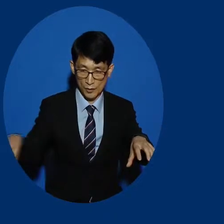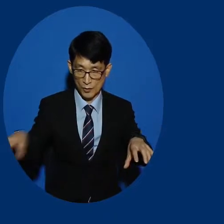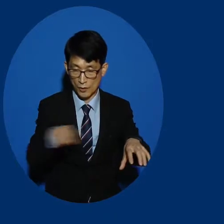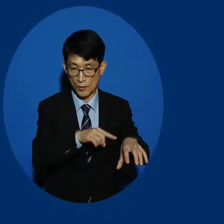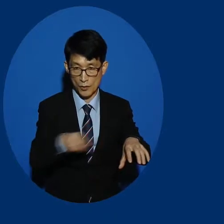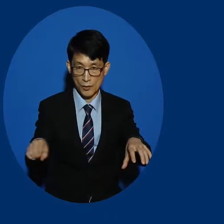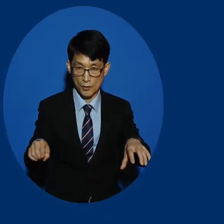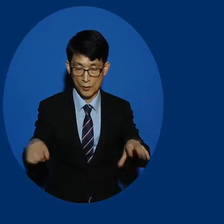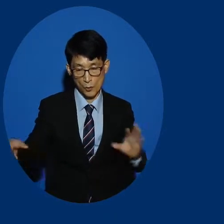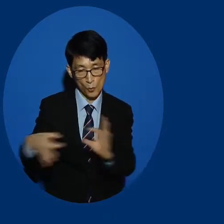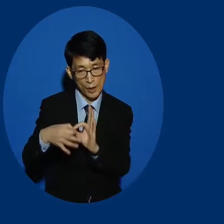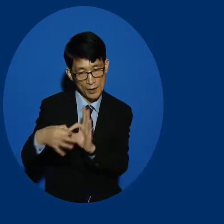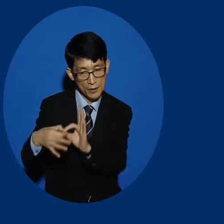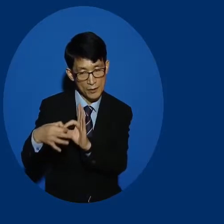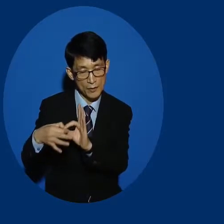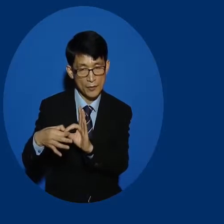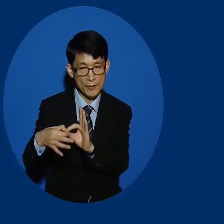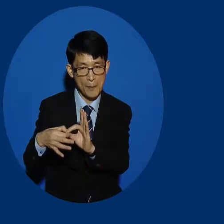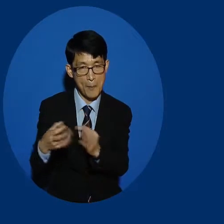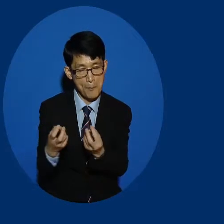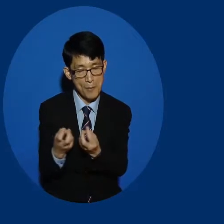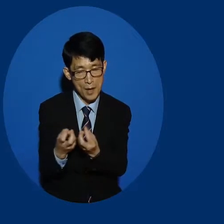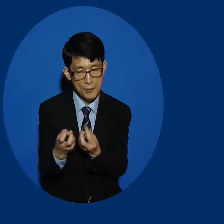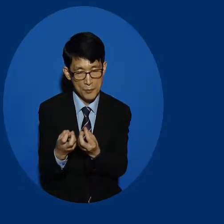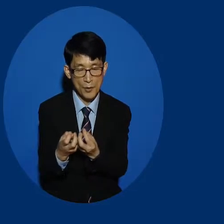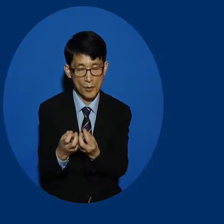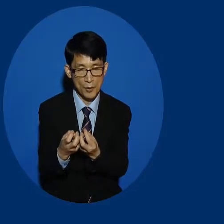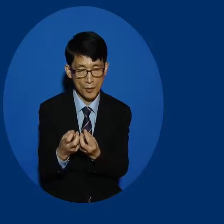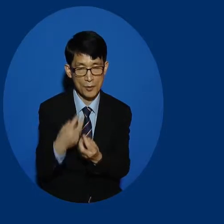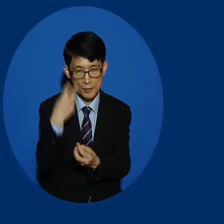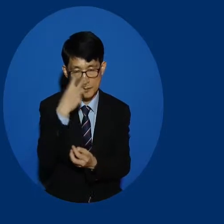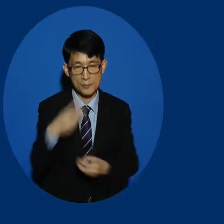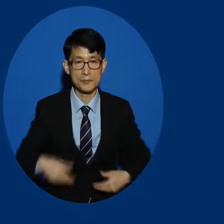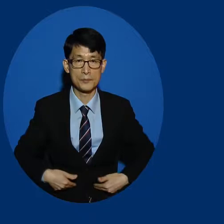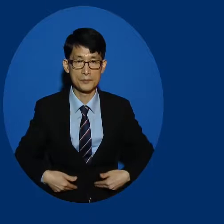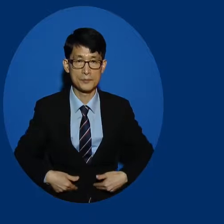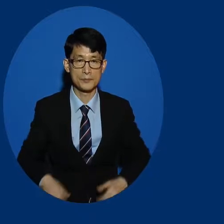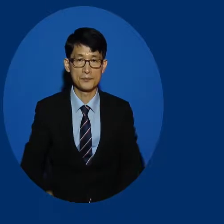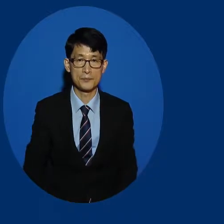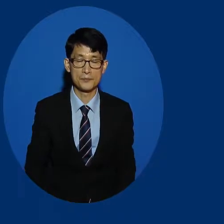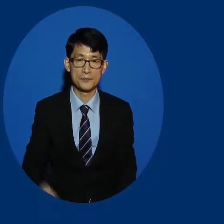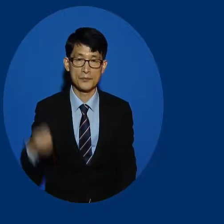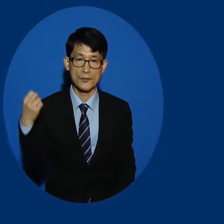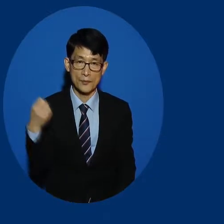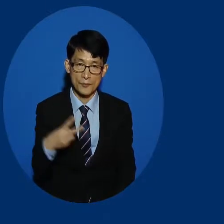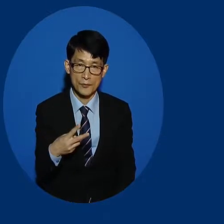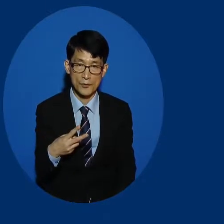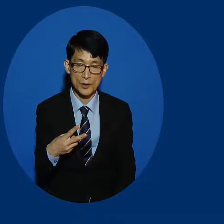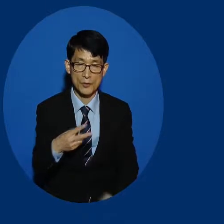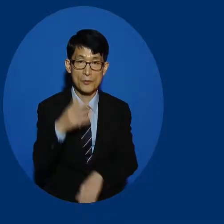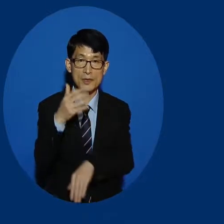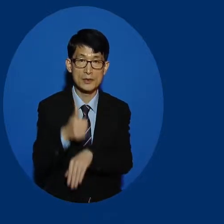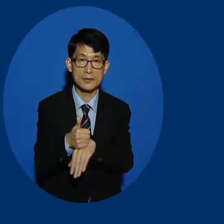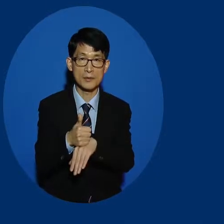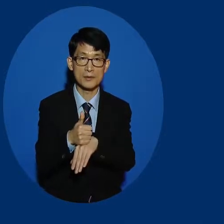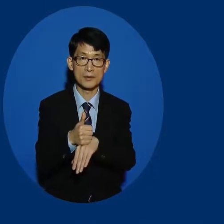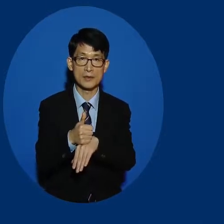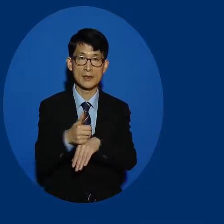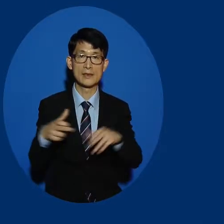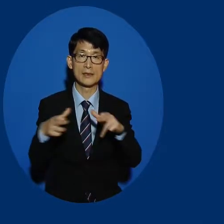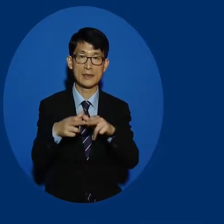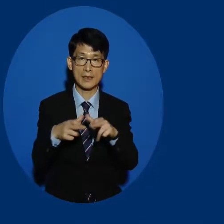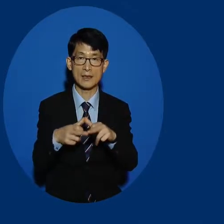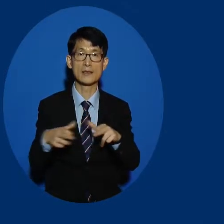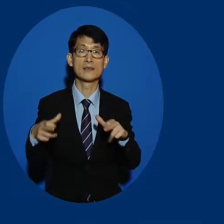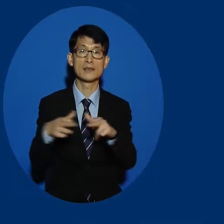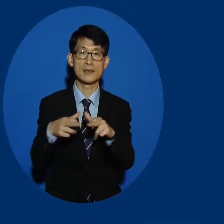방향들도 모색해 볼 필요가 있어 보이고요. 마지막으로 장애인 및 장애인 평생교육기관에 의한 교육도 필요할